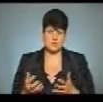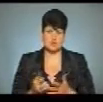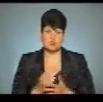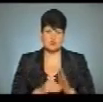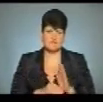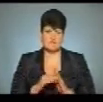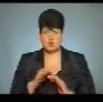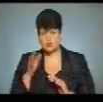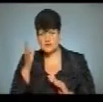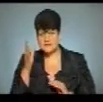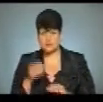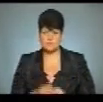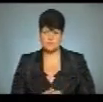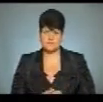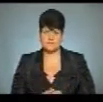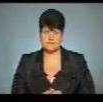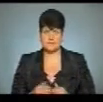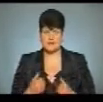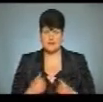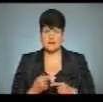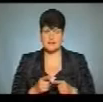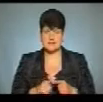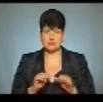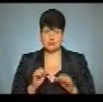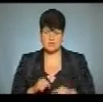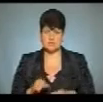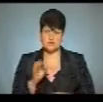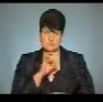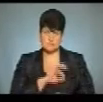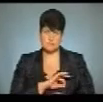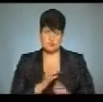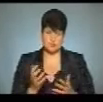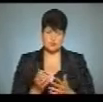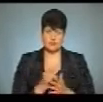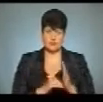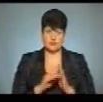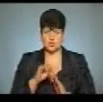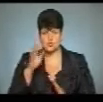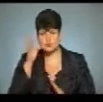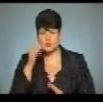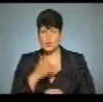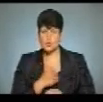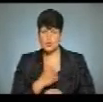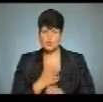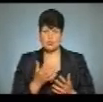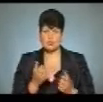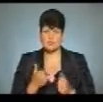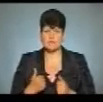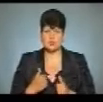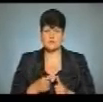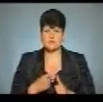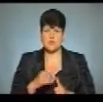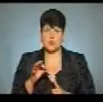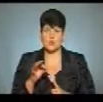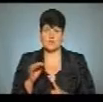вищу освіту. Я цією можливістю скористався. Здобув вищу освіту, хочу отримати військове звання